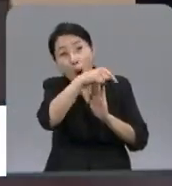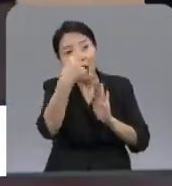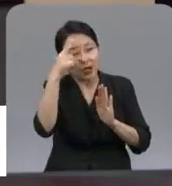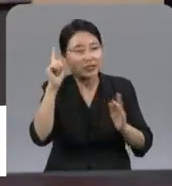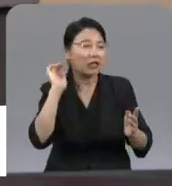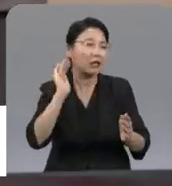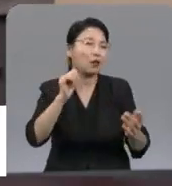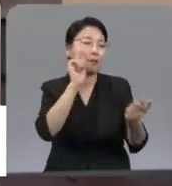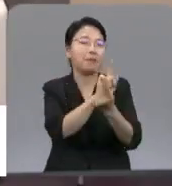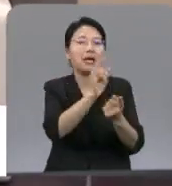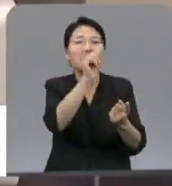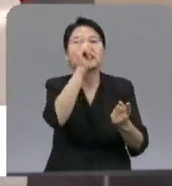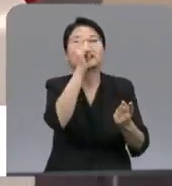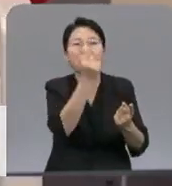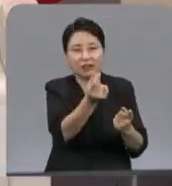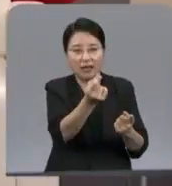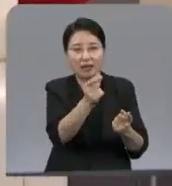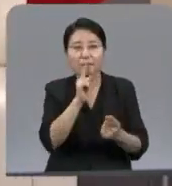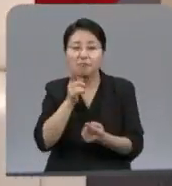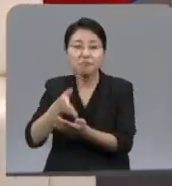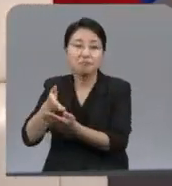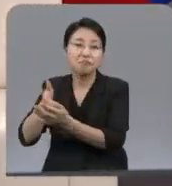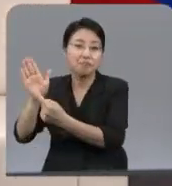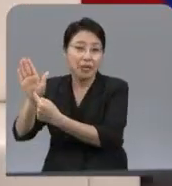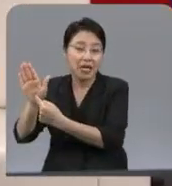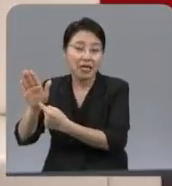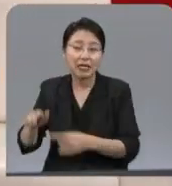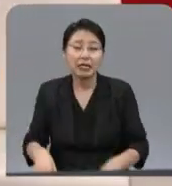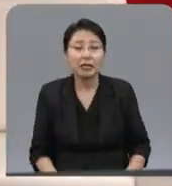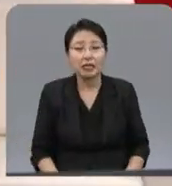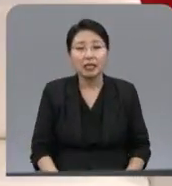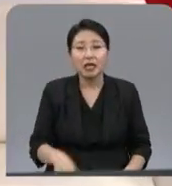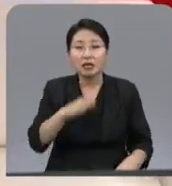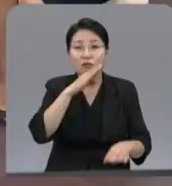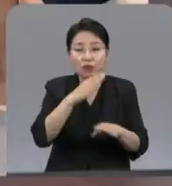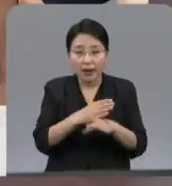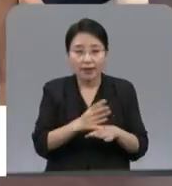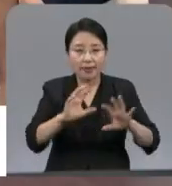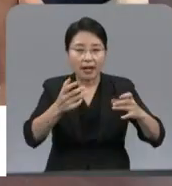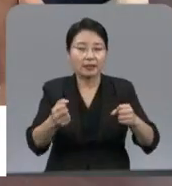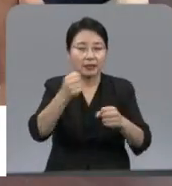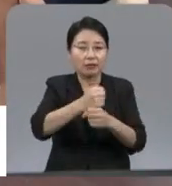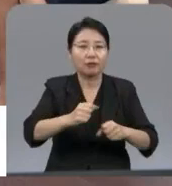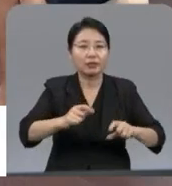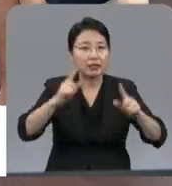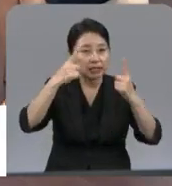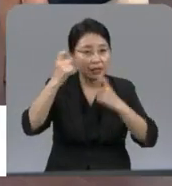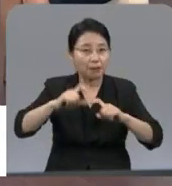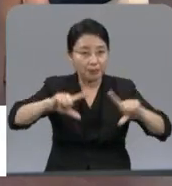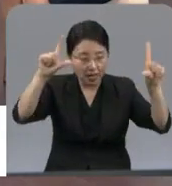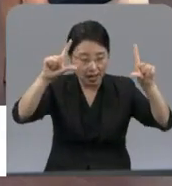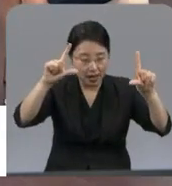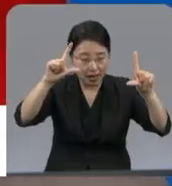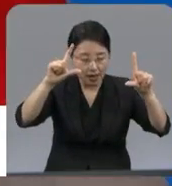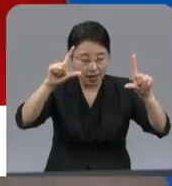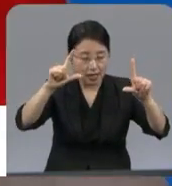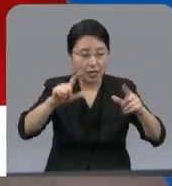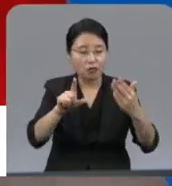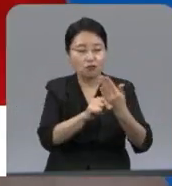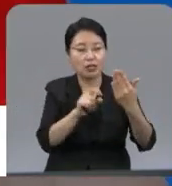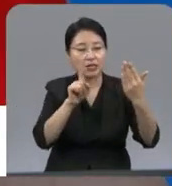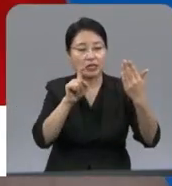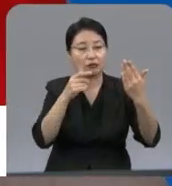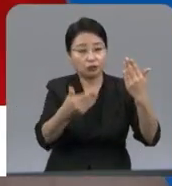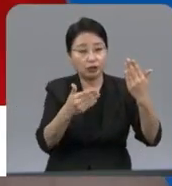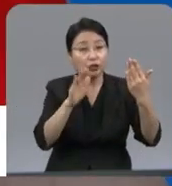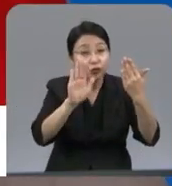стран вероятно северокорейский Лидер приедет во Владивосток на поезде а его встреча с президентом России пройдёт